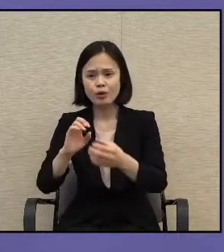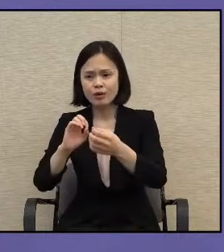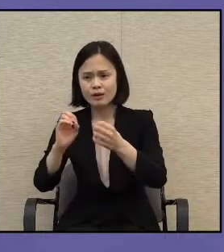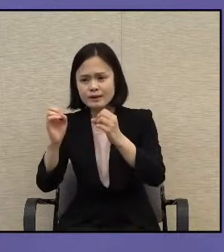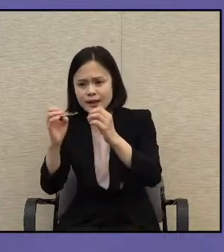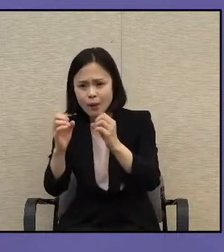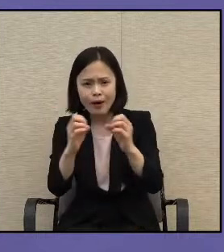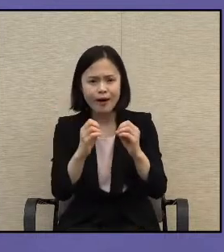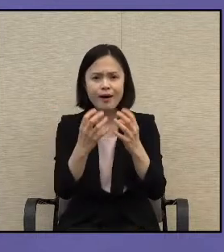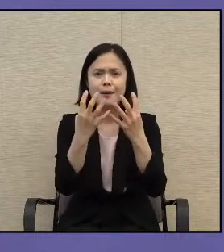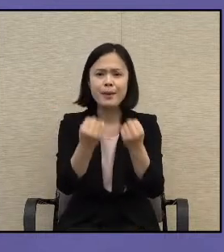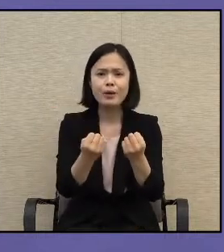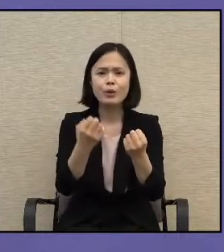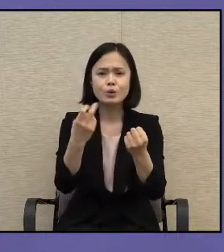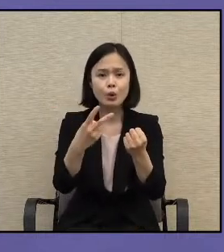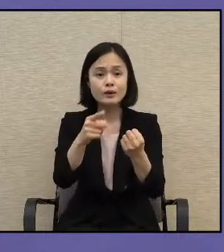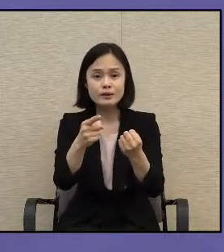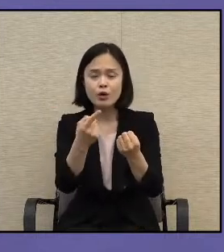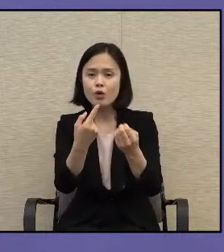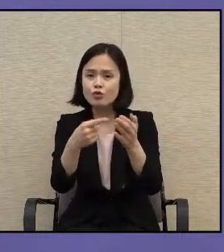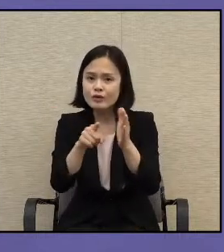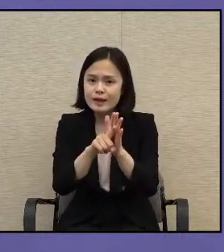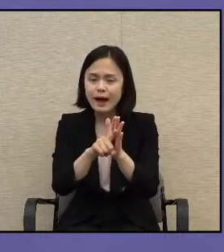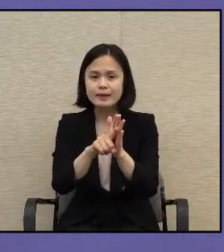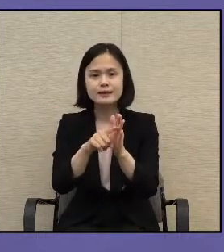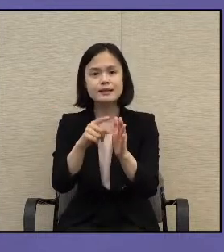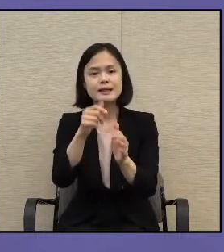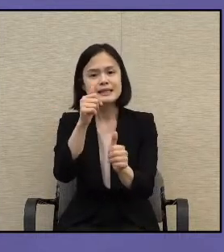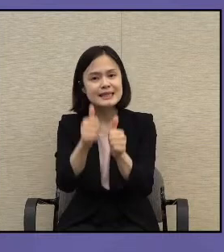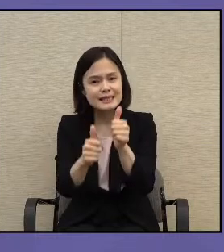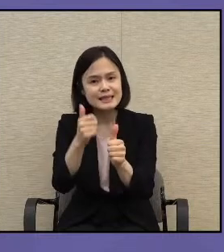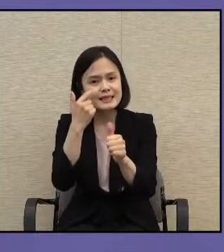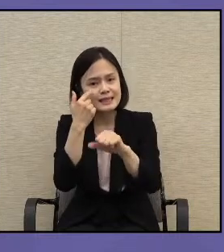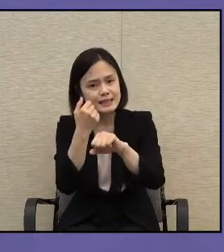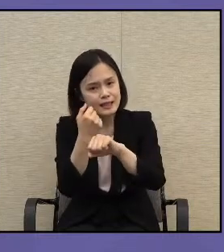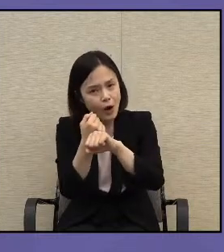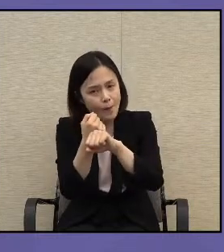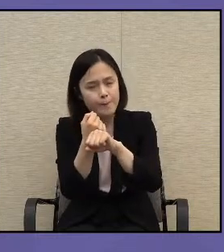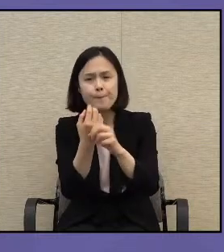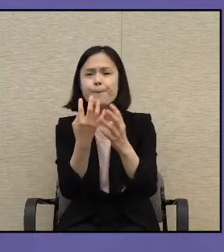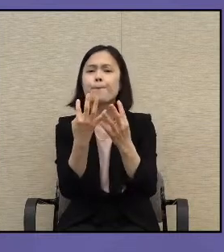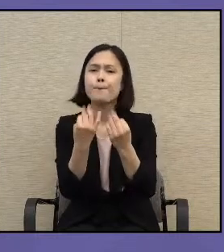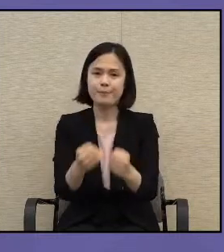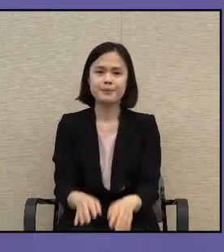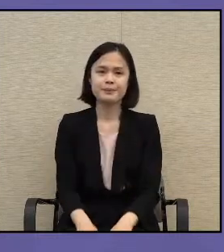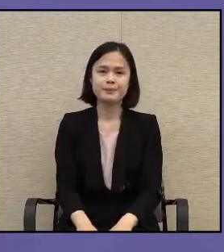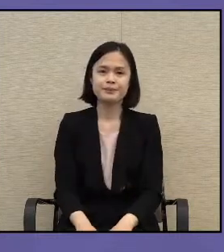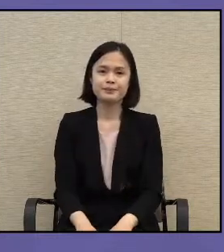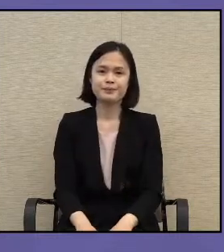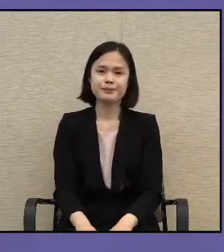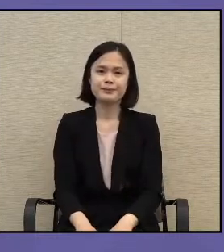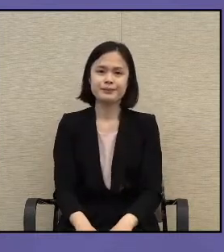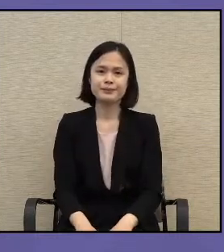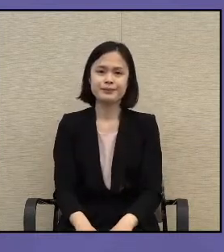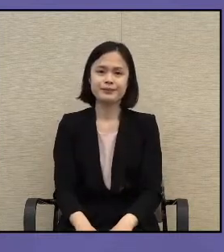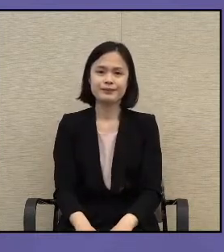되기도 했었고 특히 이제 유영 씨 같은 경우에는 이제 이 교육 이후에 어떤 고용까지